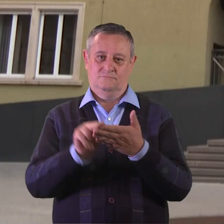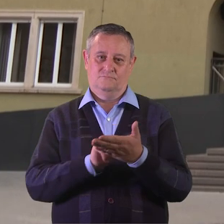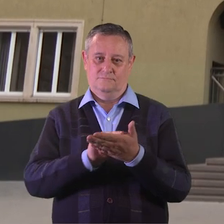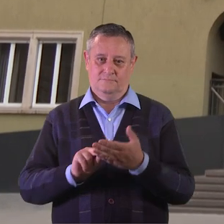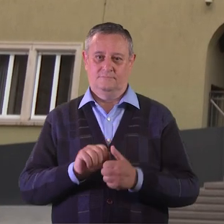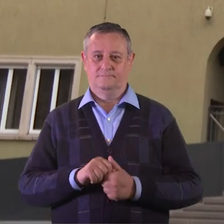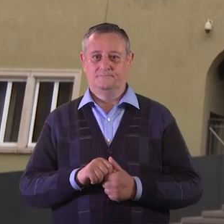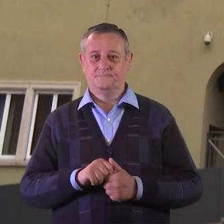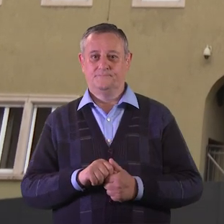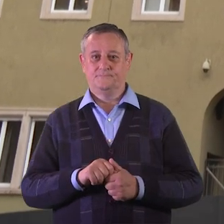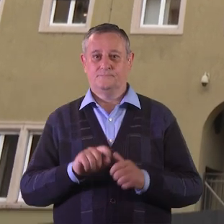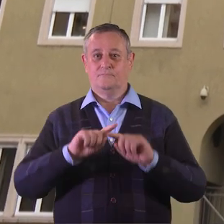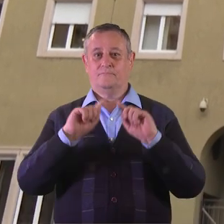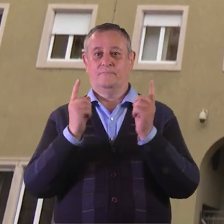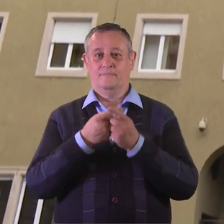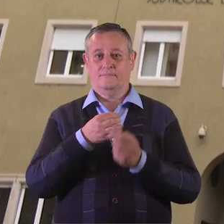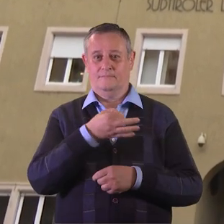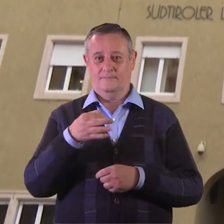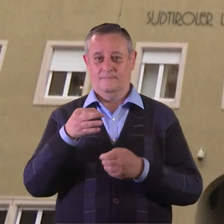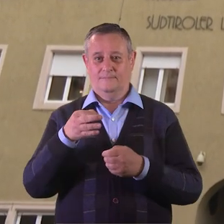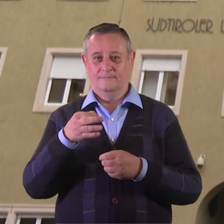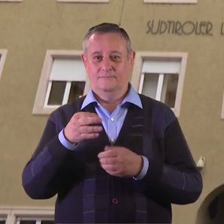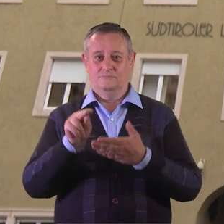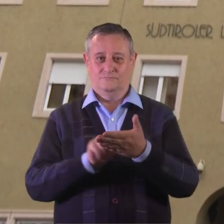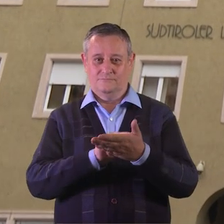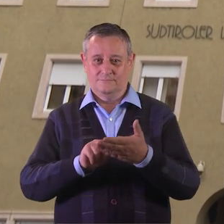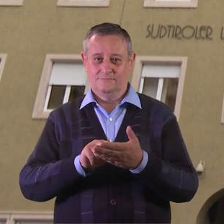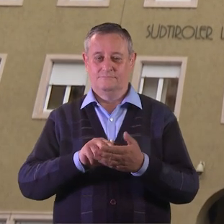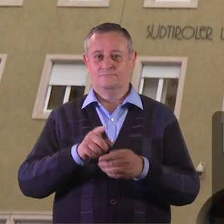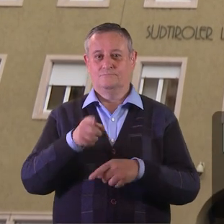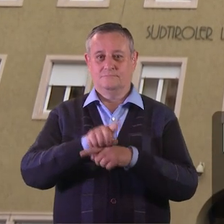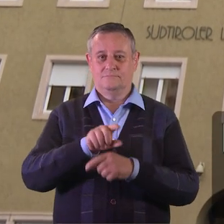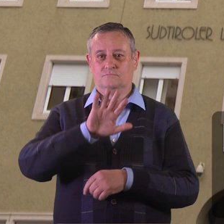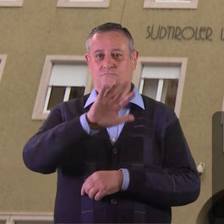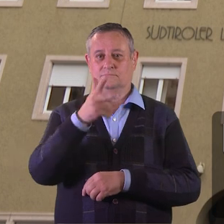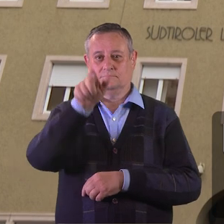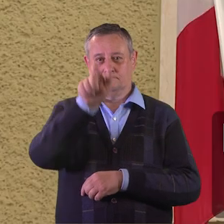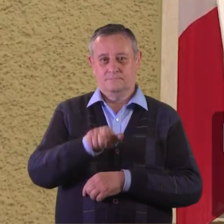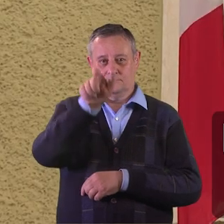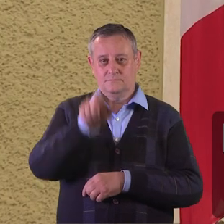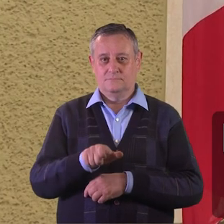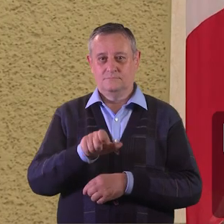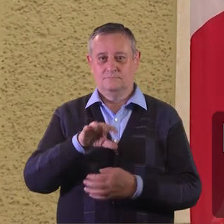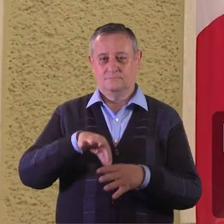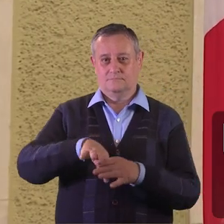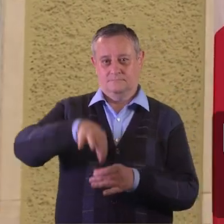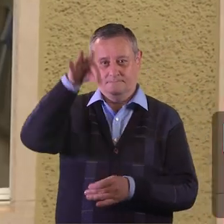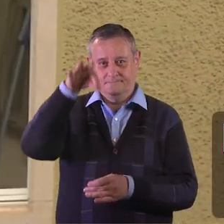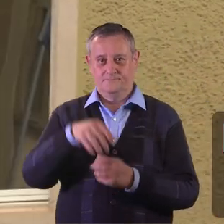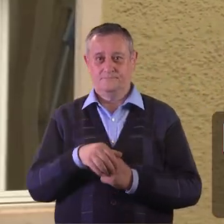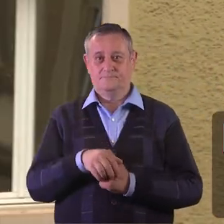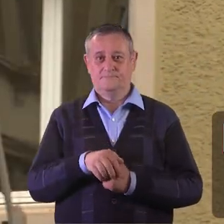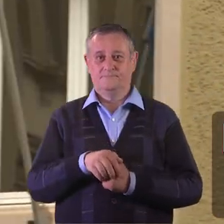bei den Landtagswahlen werden 35 Personen gewählt diese 35 Personen heißen